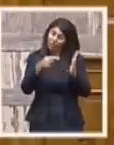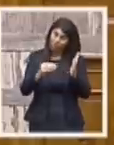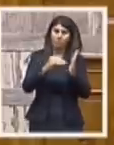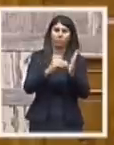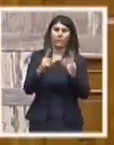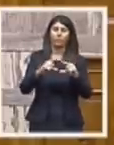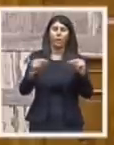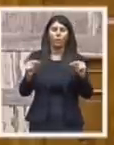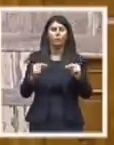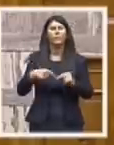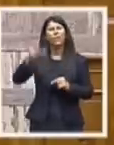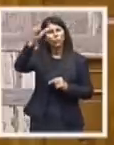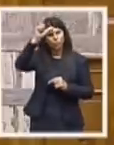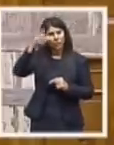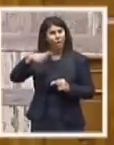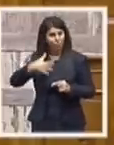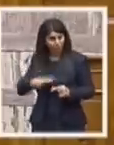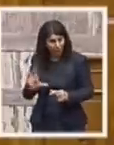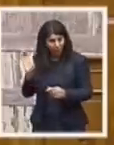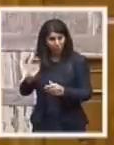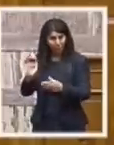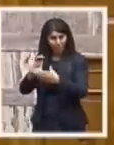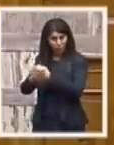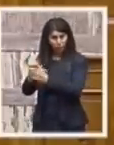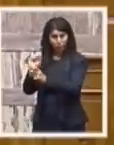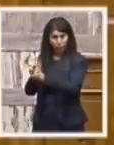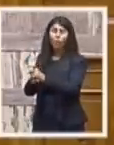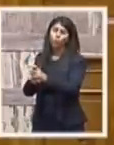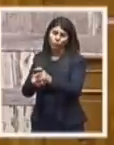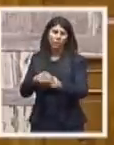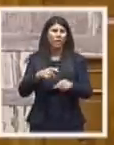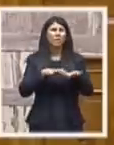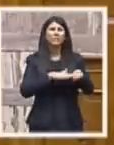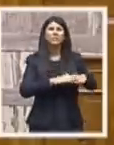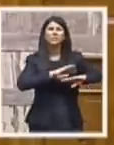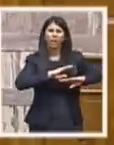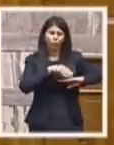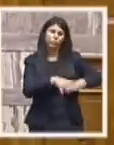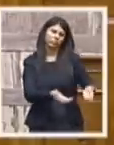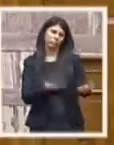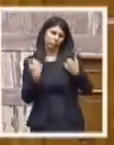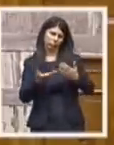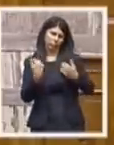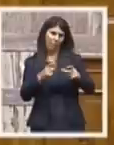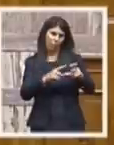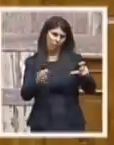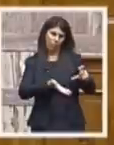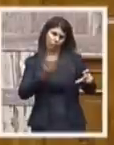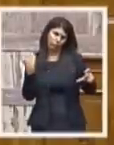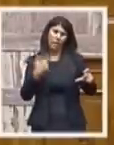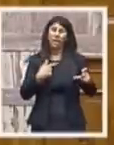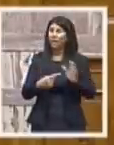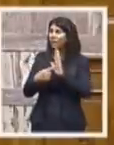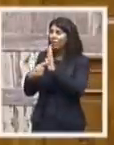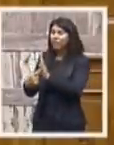Τουρκία, προκειμένου να αντεχθεί στην Ευρωπαϊκή Ένωση, θα πρέπει να αποσύρει τα στρατεύματά της από το νησί και να ξεκαθαρίσει τη θέση της στην